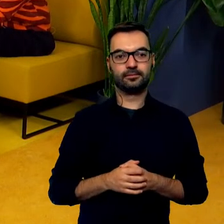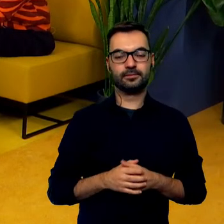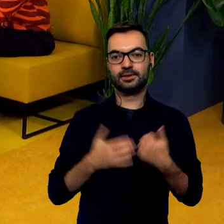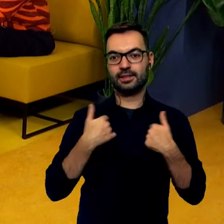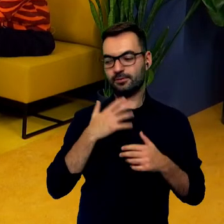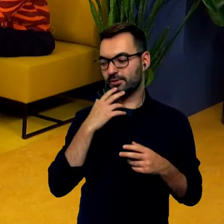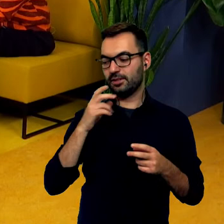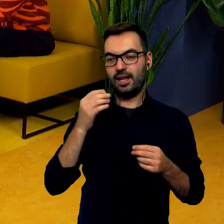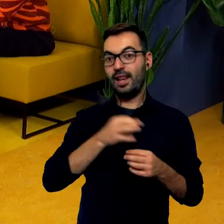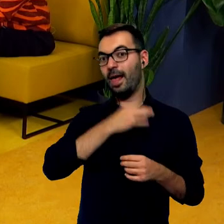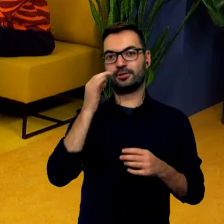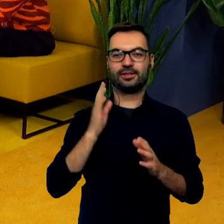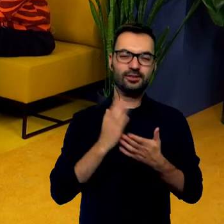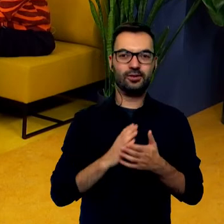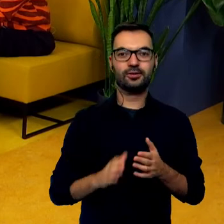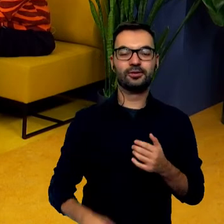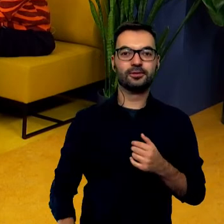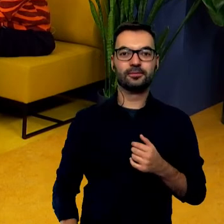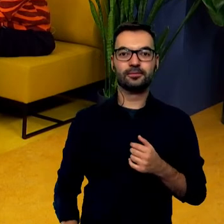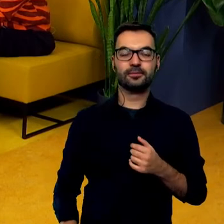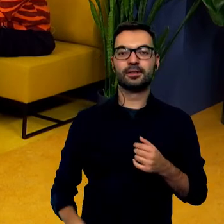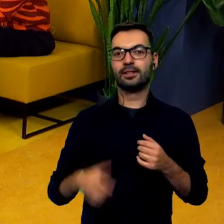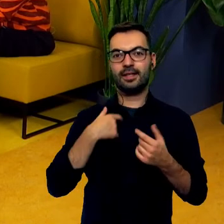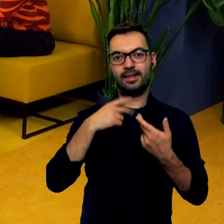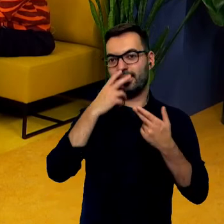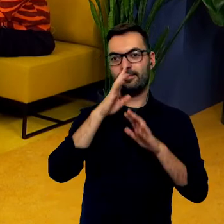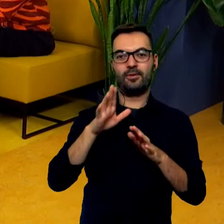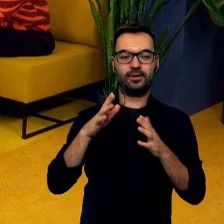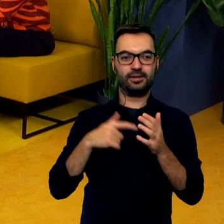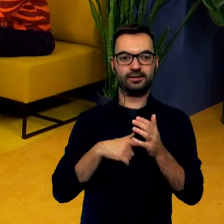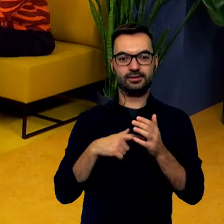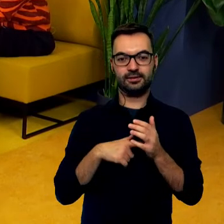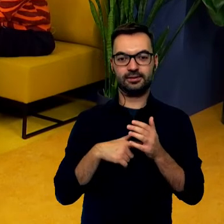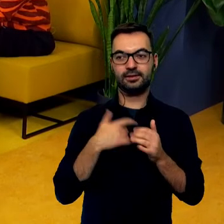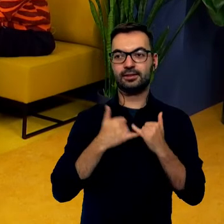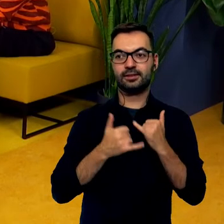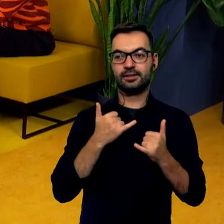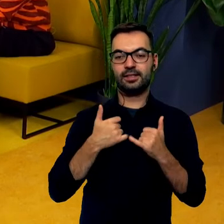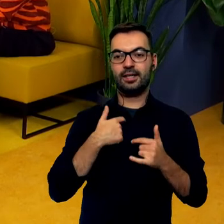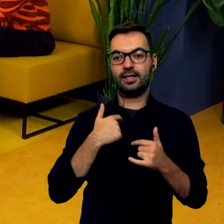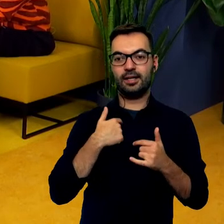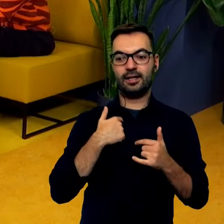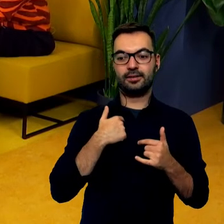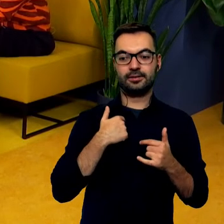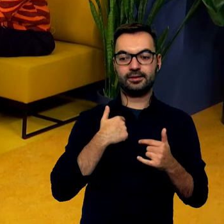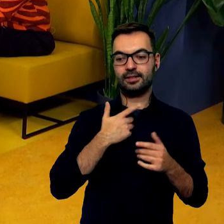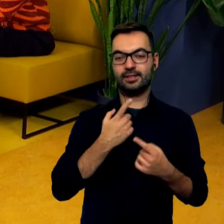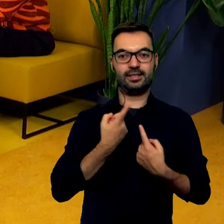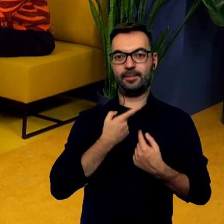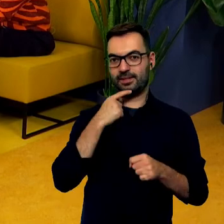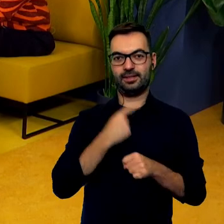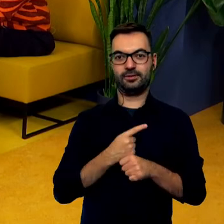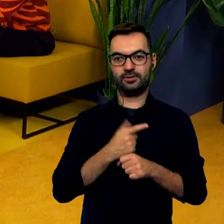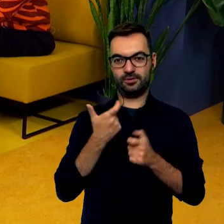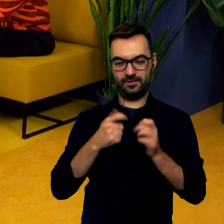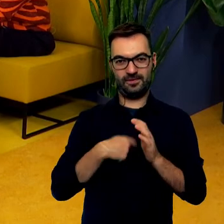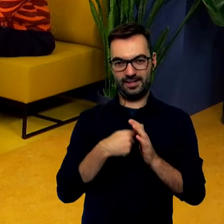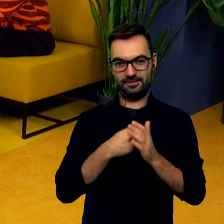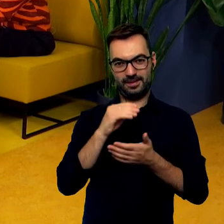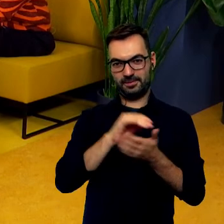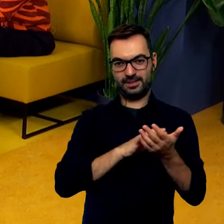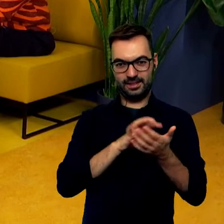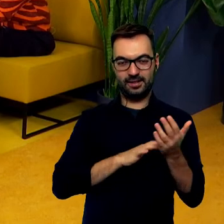Nie chcę powiedzieć, że ciekawsze, tylko wiedziałem, że no nie pokażę, jeżeli nie zdecyduję się zrobić tego filmu i